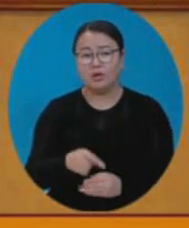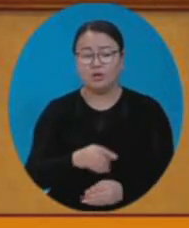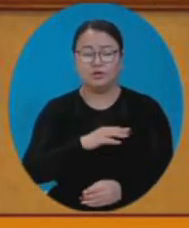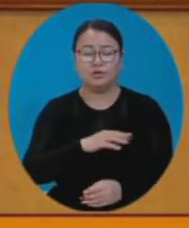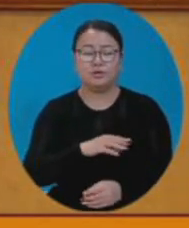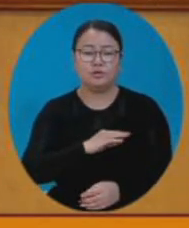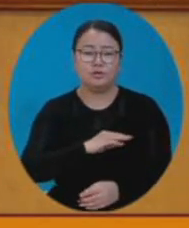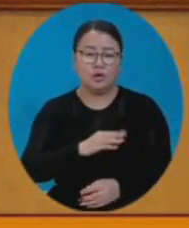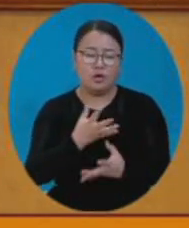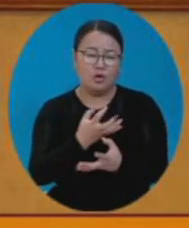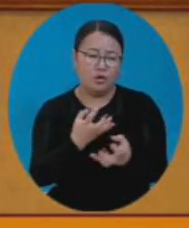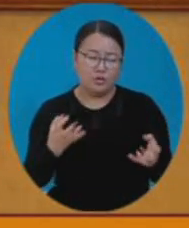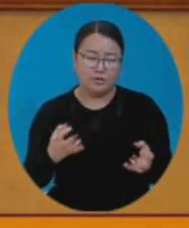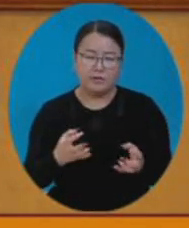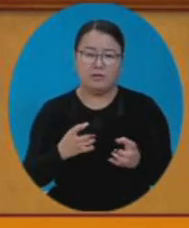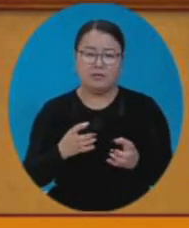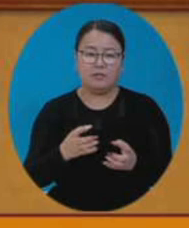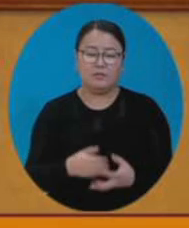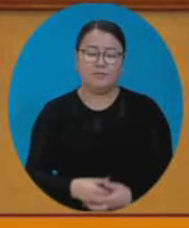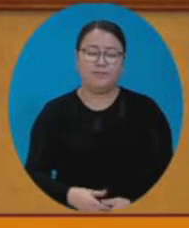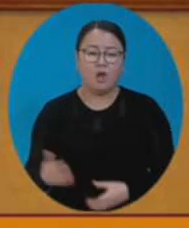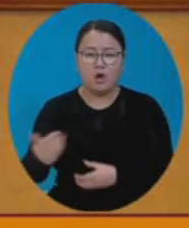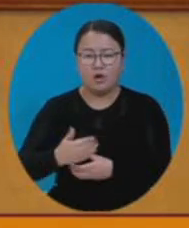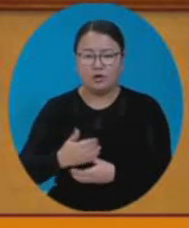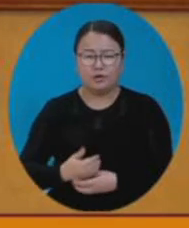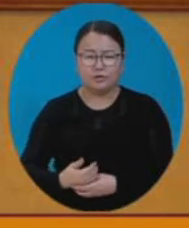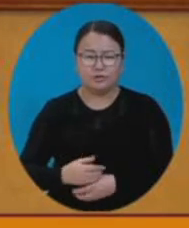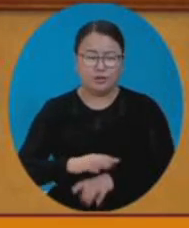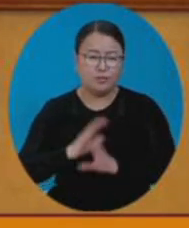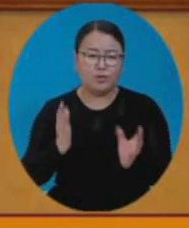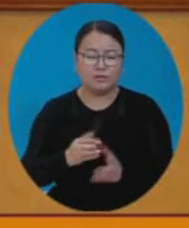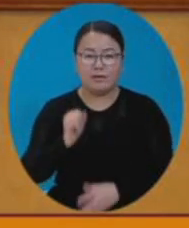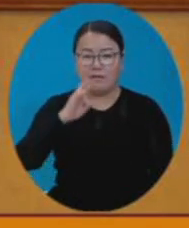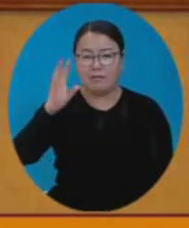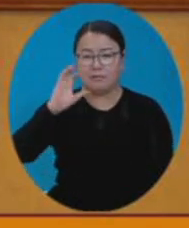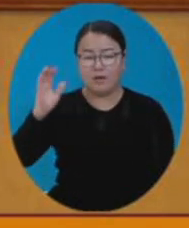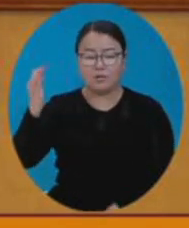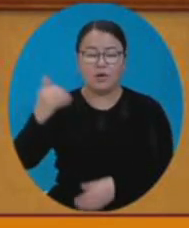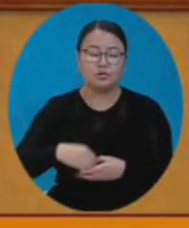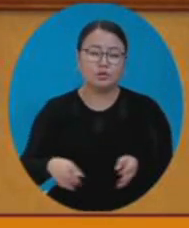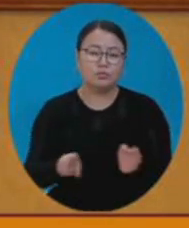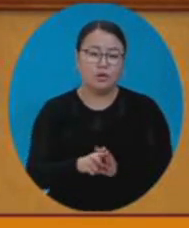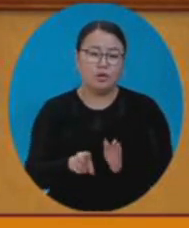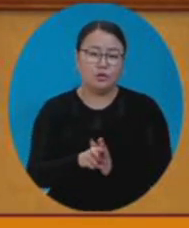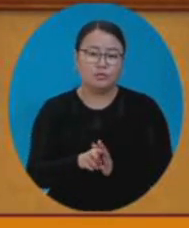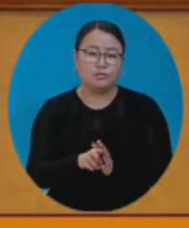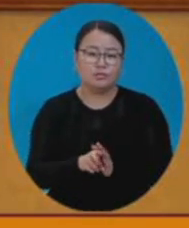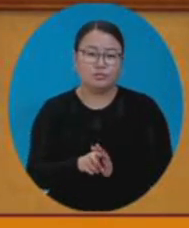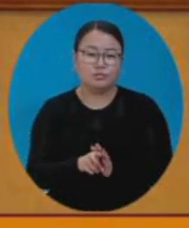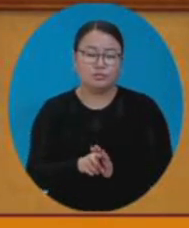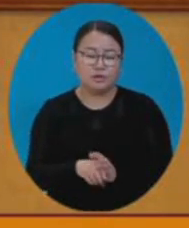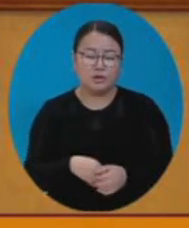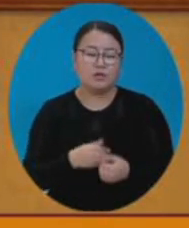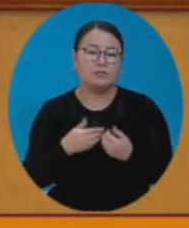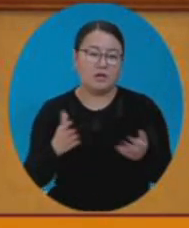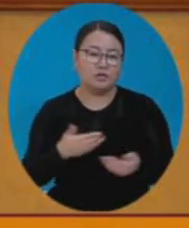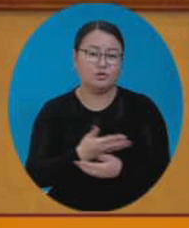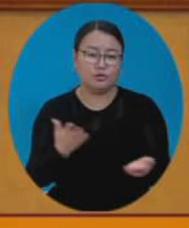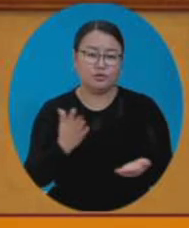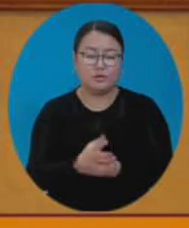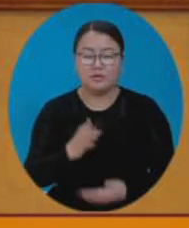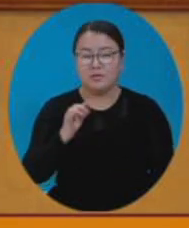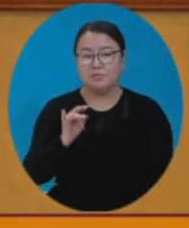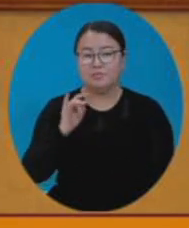нар бол олон нийтийн харилцаа одоо оролцоо бүхий аж ахуй нэгжүүд оролцох ийм боломж олцох нь одоо нэг талаас нь нээж өгдөө. За